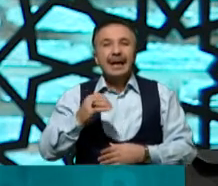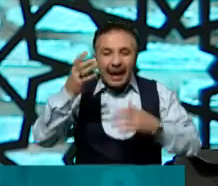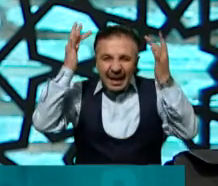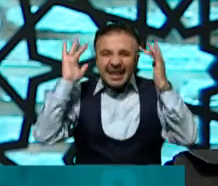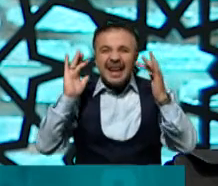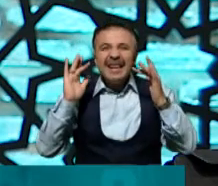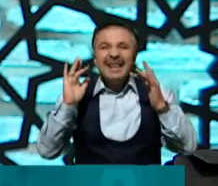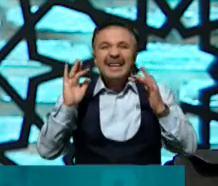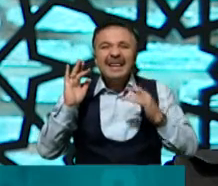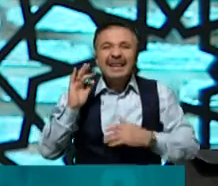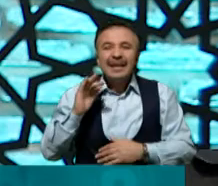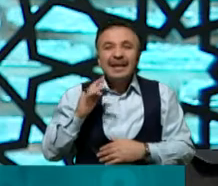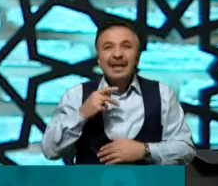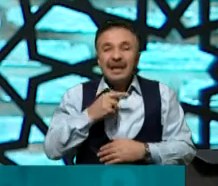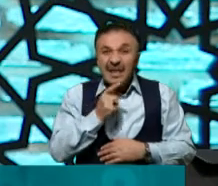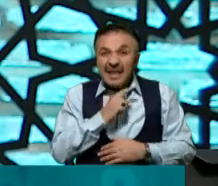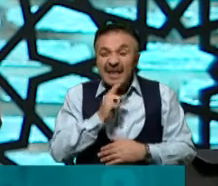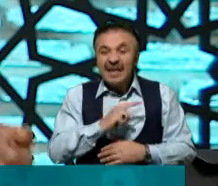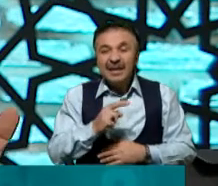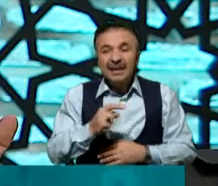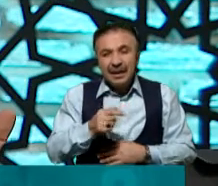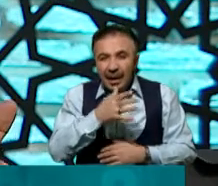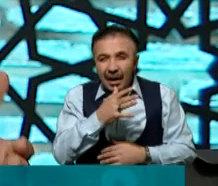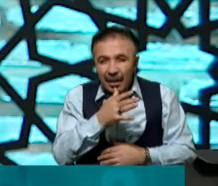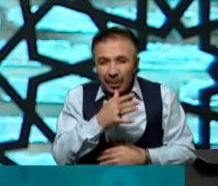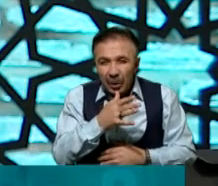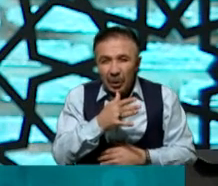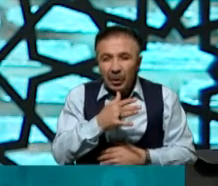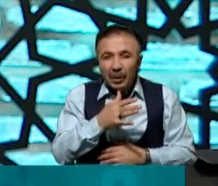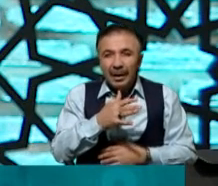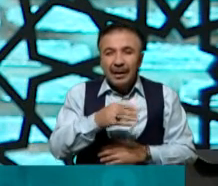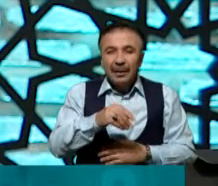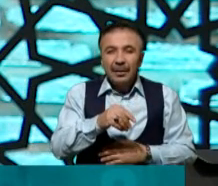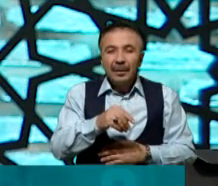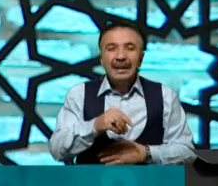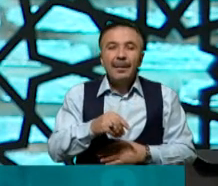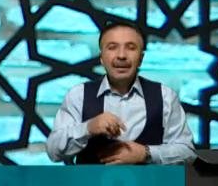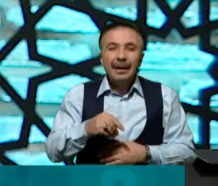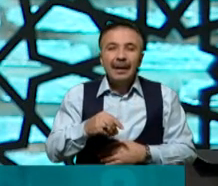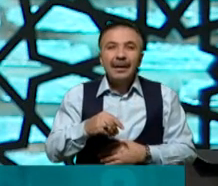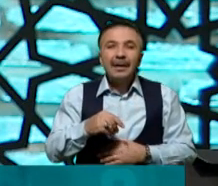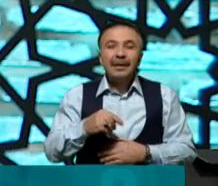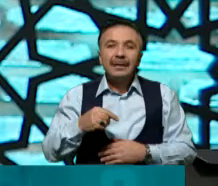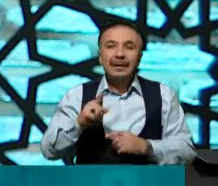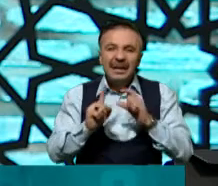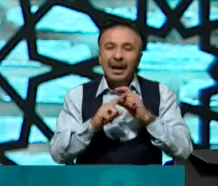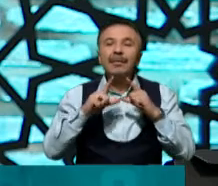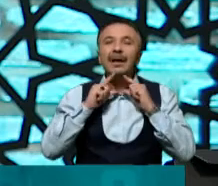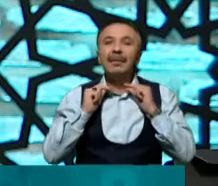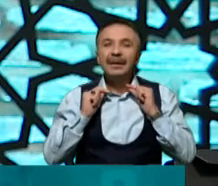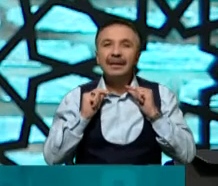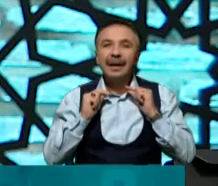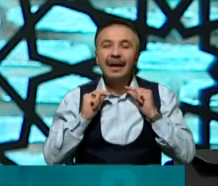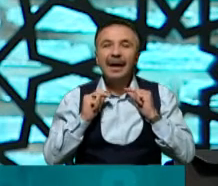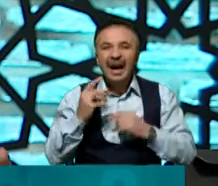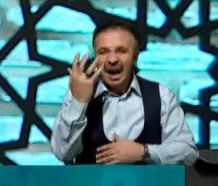Arapça biliyor, birbirlerini de anlamıyorlar. Fakat arada bir tercüman var, imam efendi ve iki de şahit var.